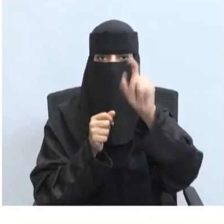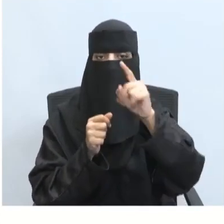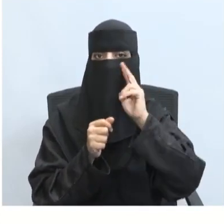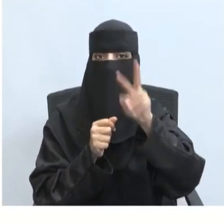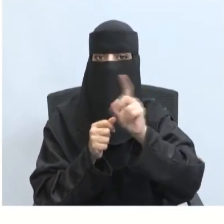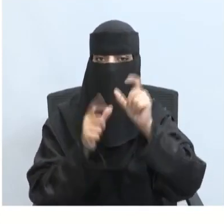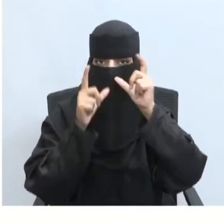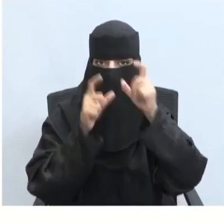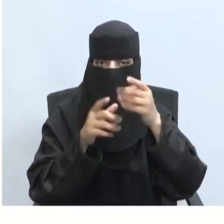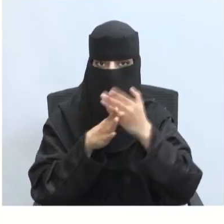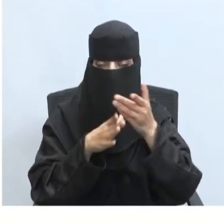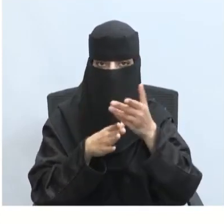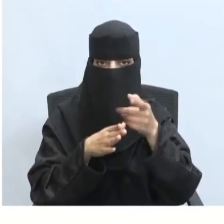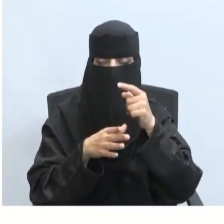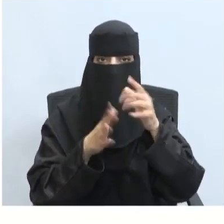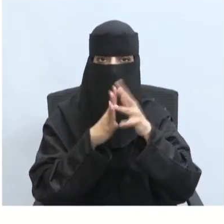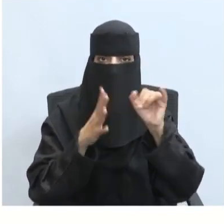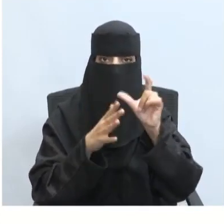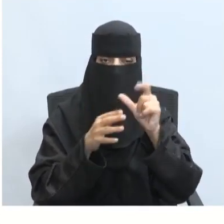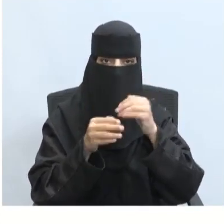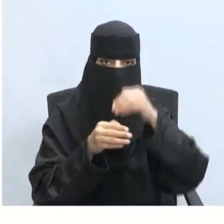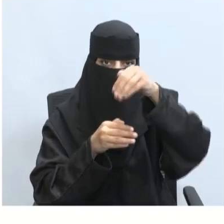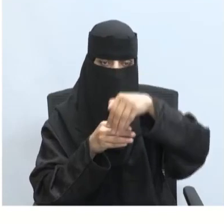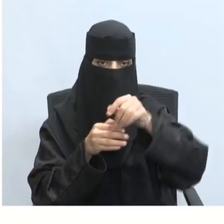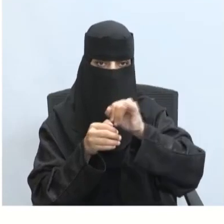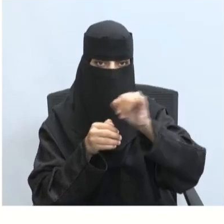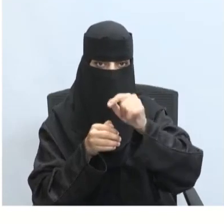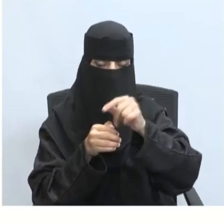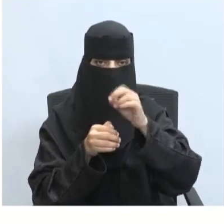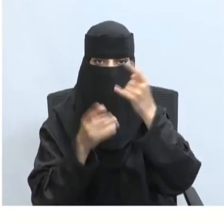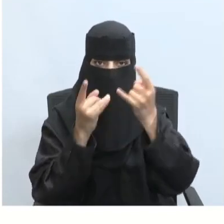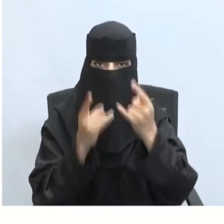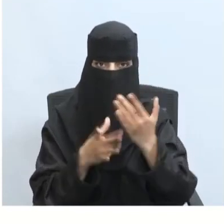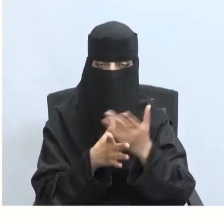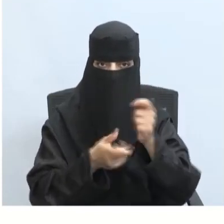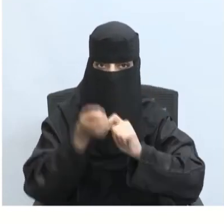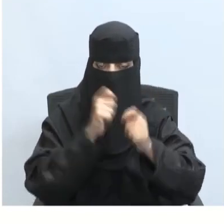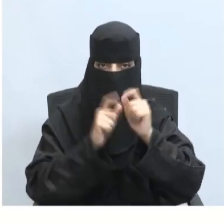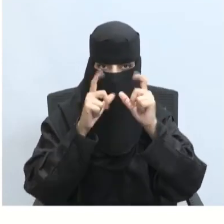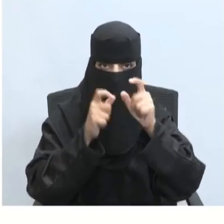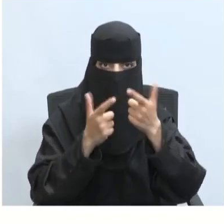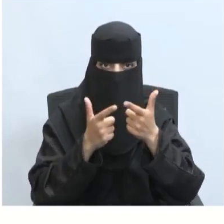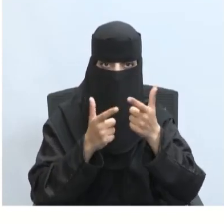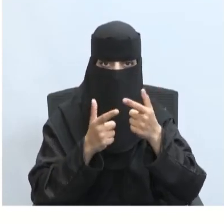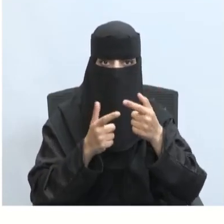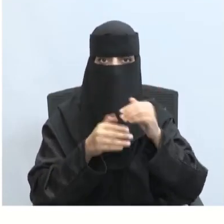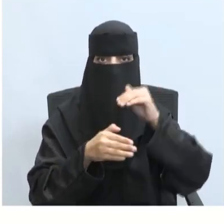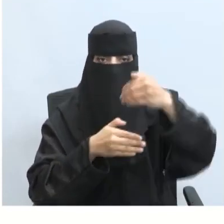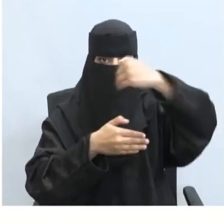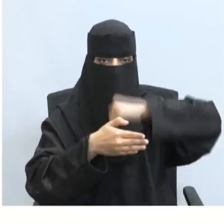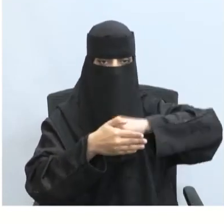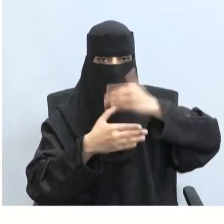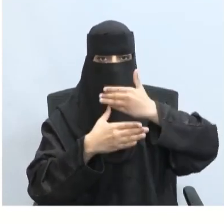البؤري للعين المصابه اكبر من البعد البؤري للعين السليمه تتكون الصوره اين خلف